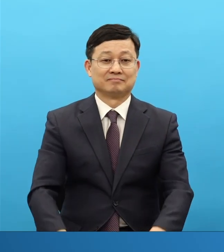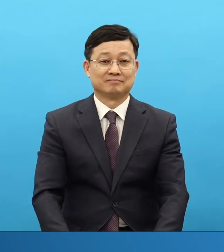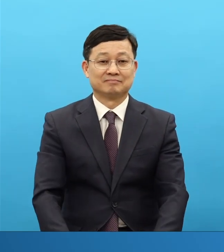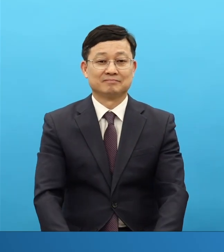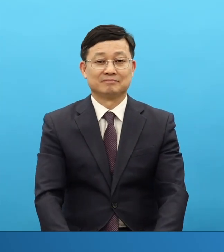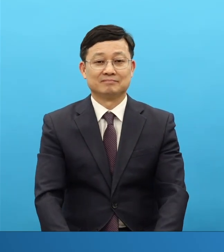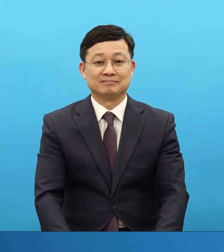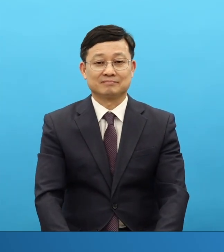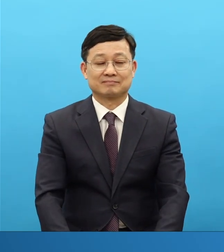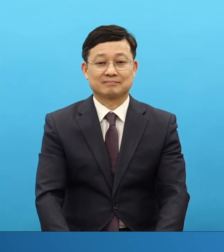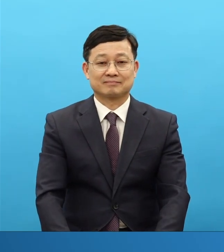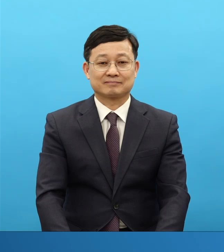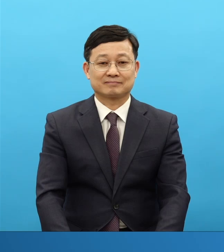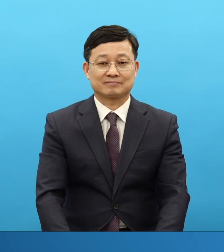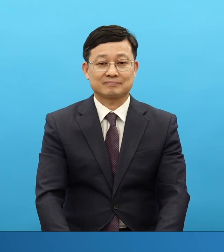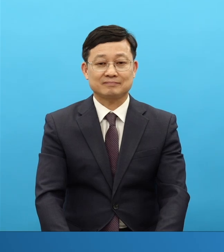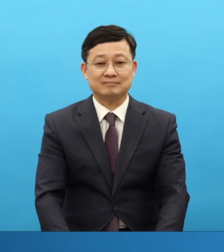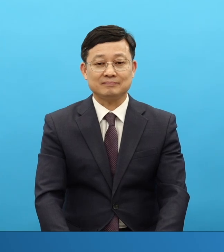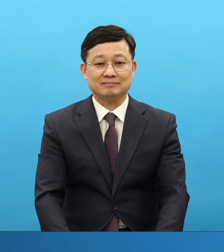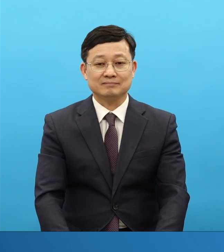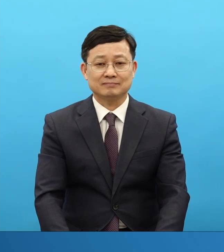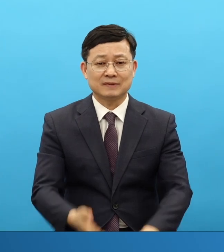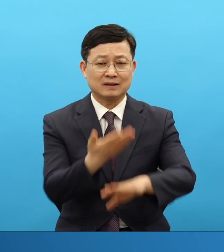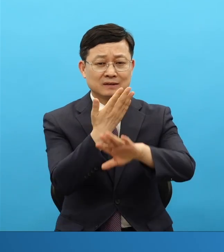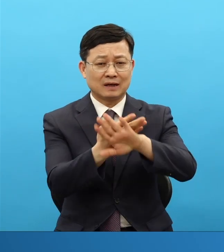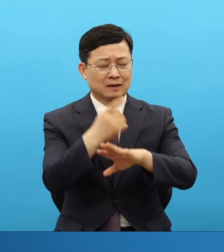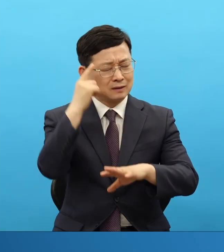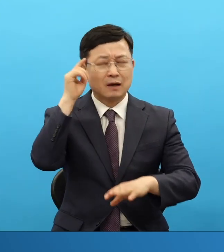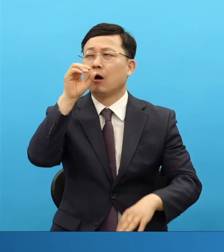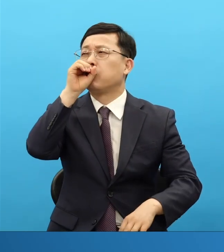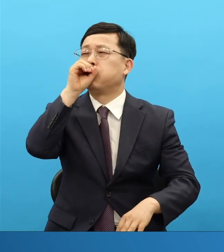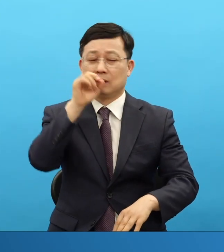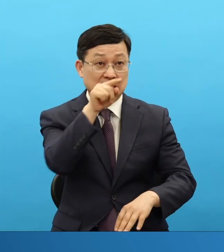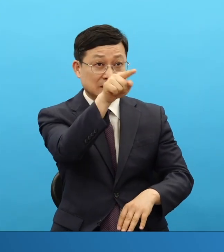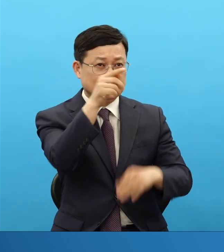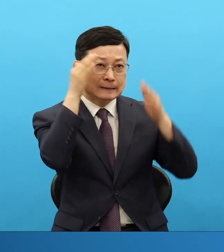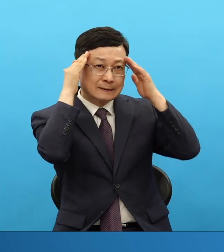pray this prayer, and this answer comes quickly. 다른 생각 안 할수록 빨리 옵니다.